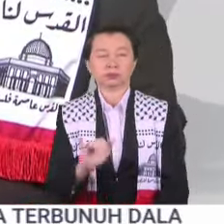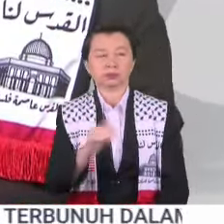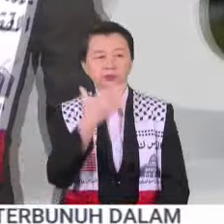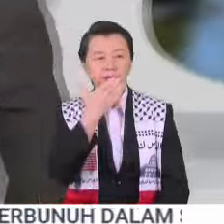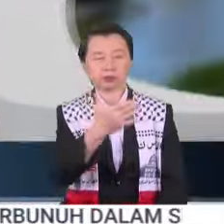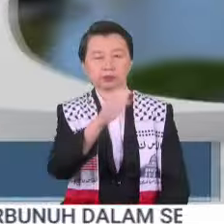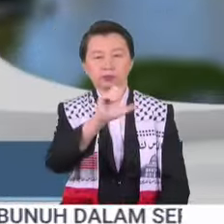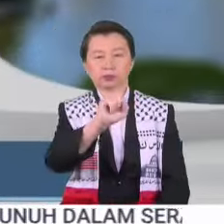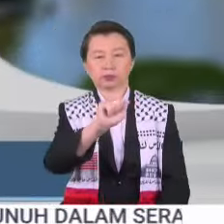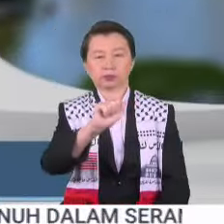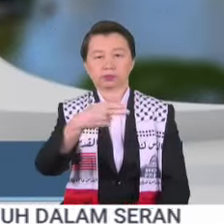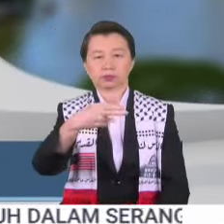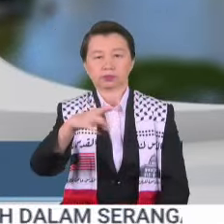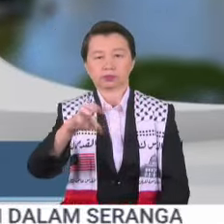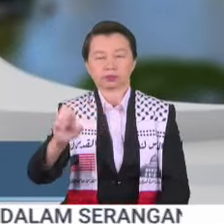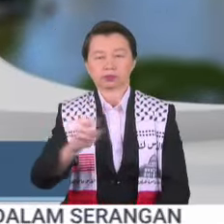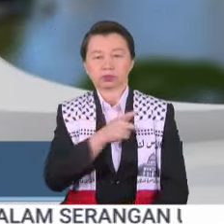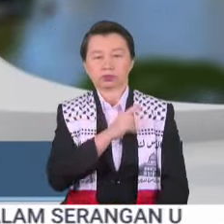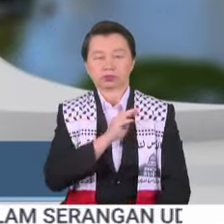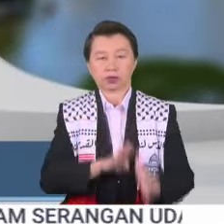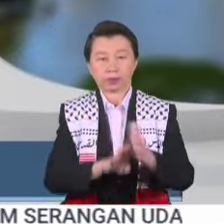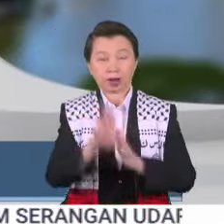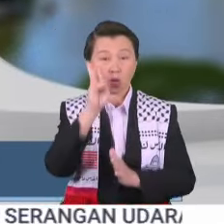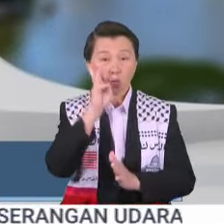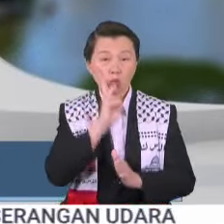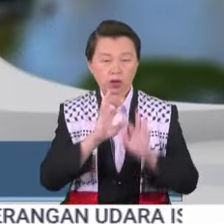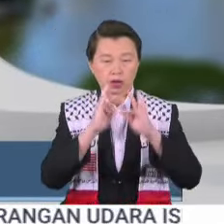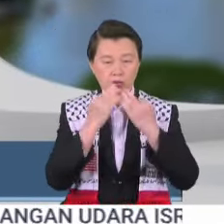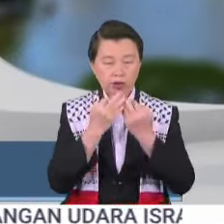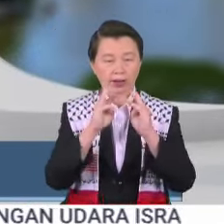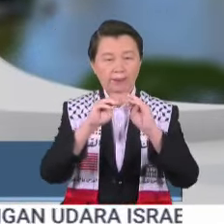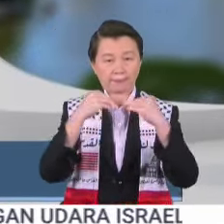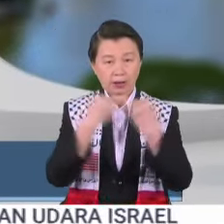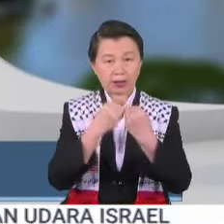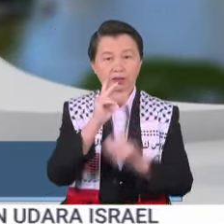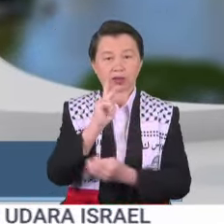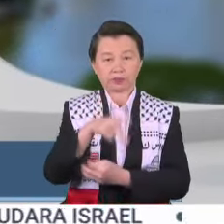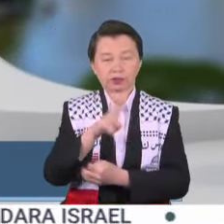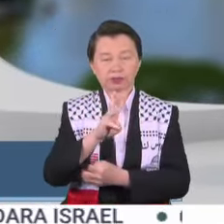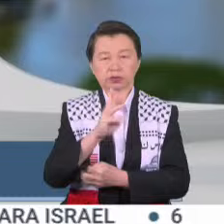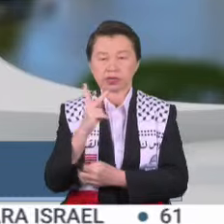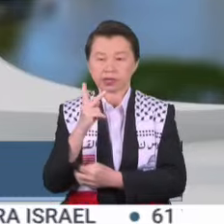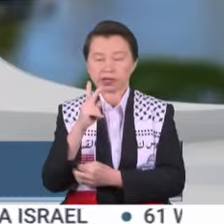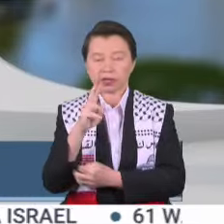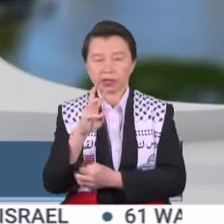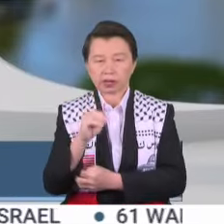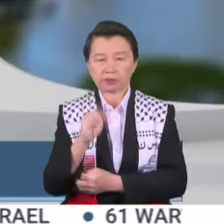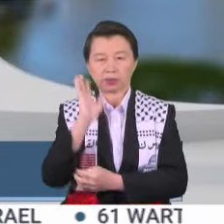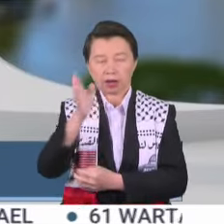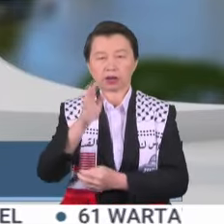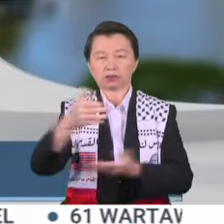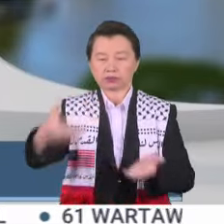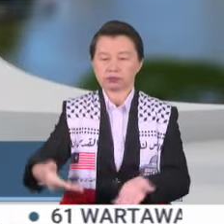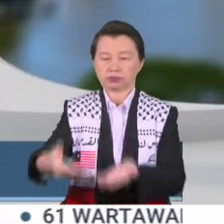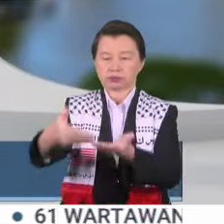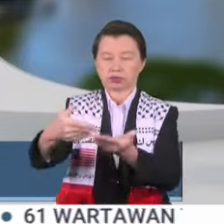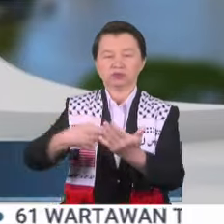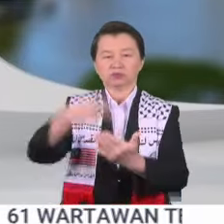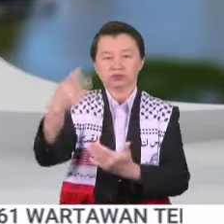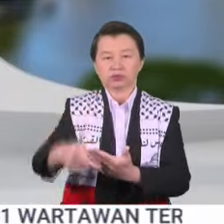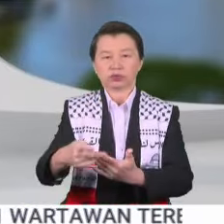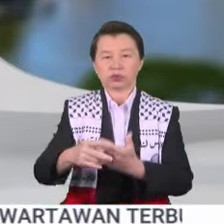Baik, terima kasih, Sahi. Kementerian Pembangunan Wanita, Keluarga dan Masyarakat KPWKM dijangka akan memperkenalkan